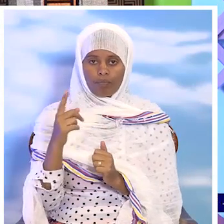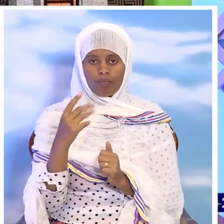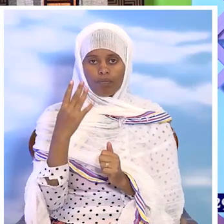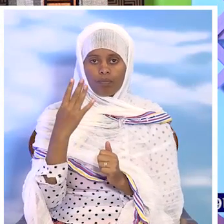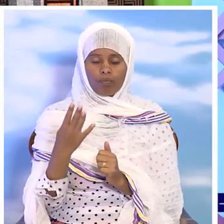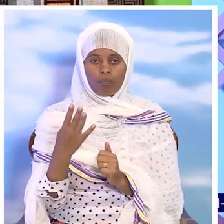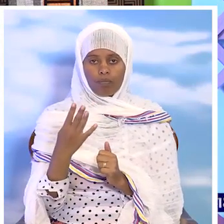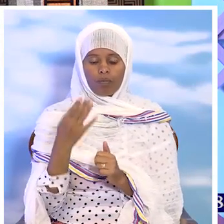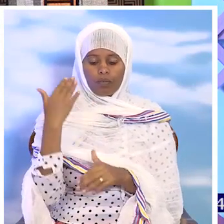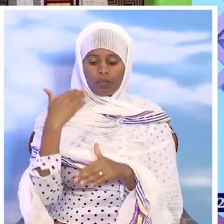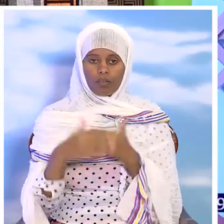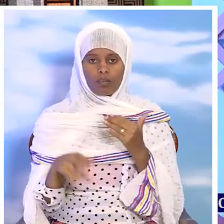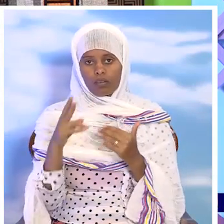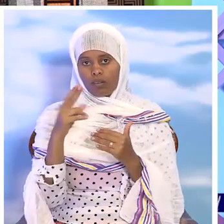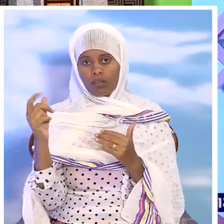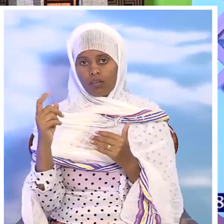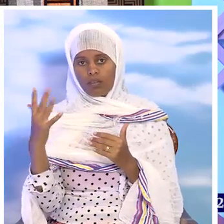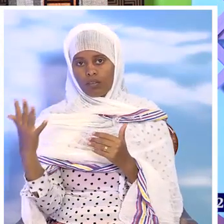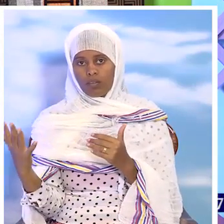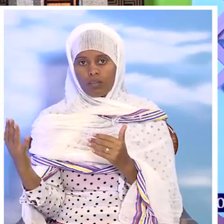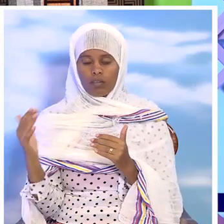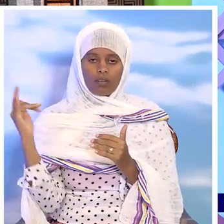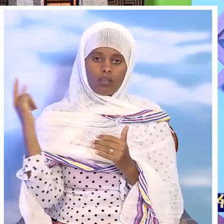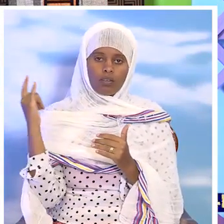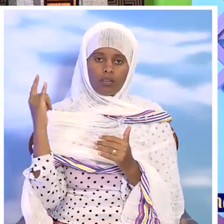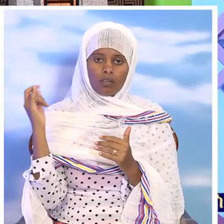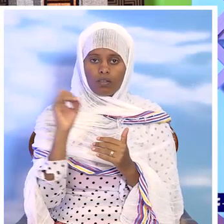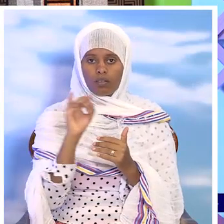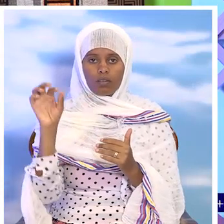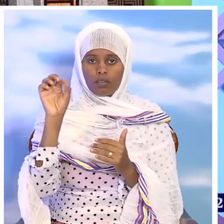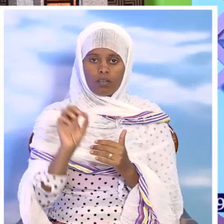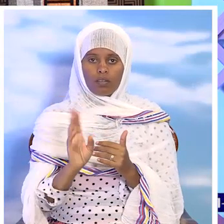2014 ወዲእና ናብ 2015 ዘመነ ሉቃስ